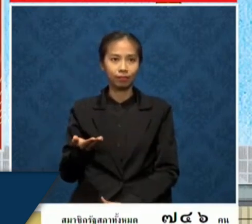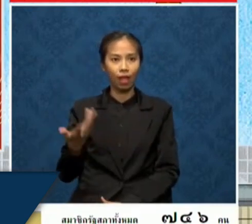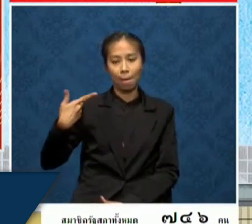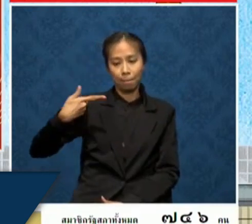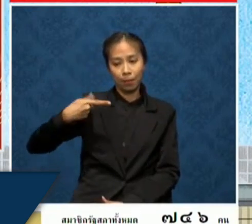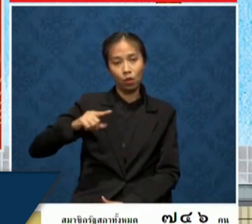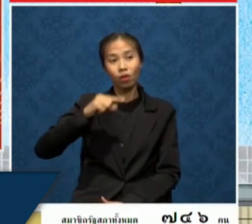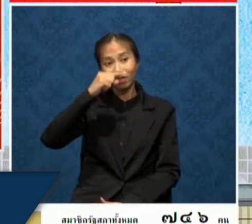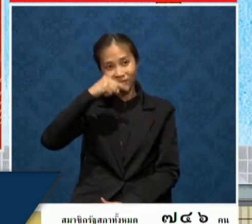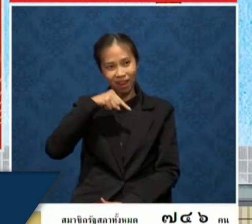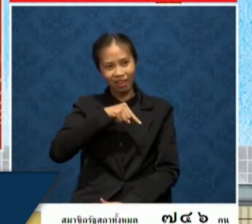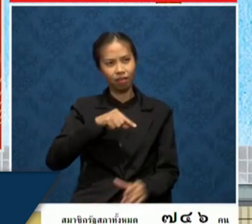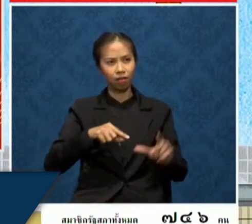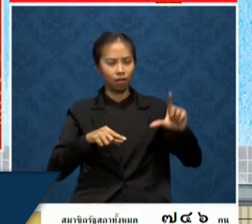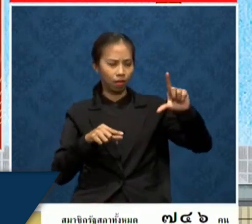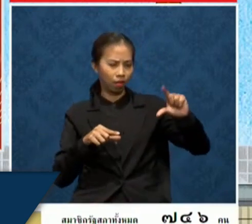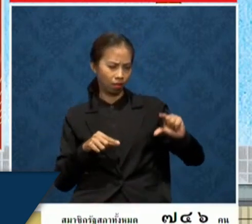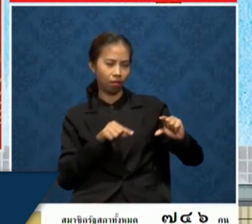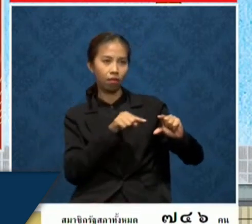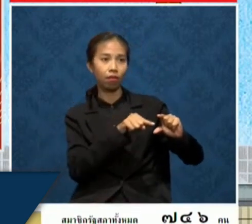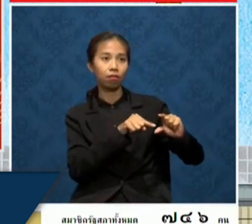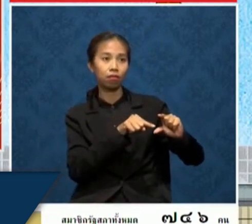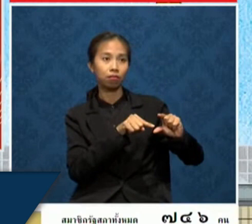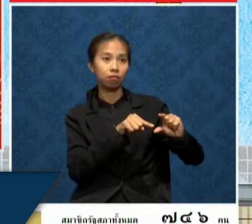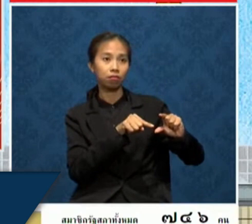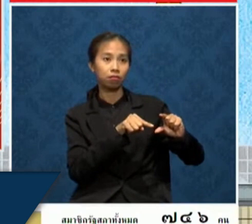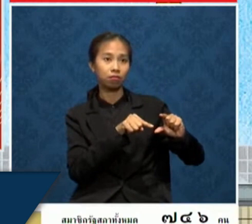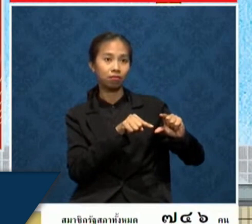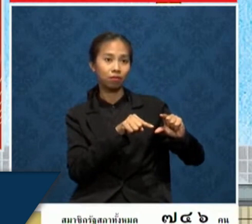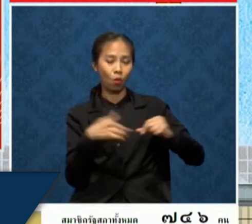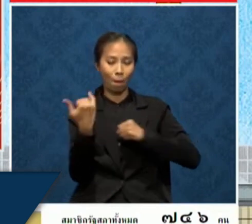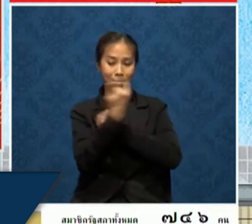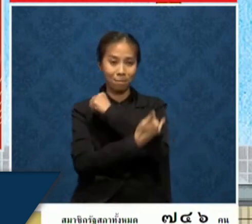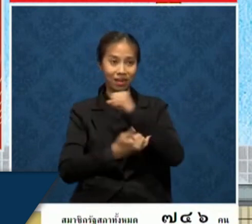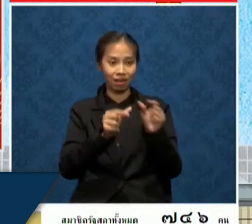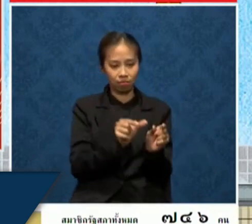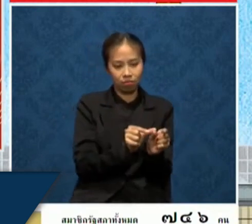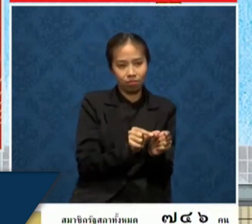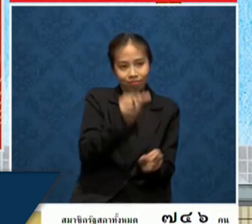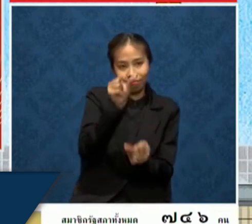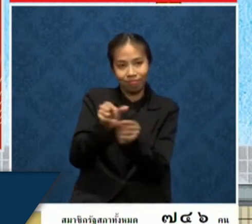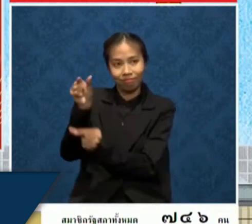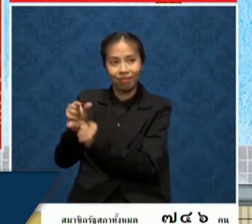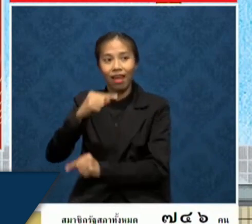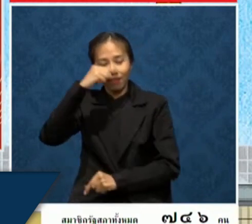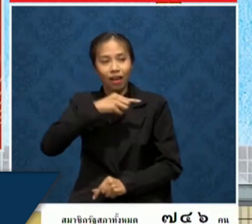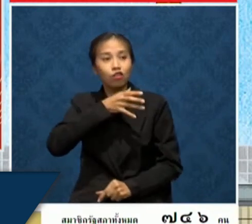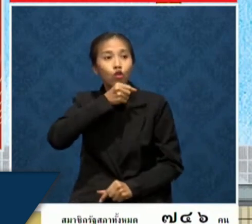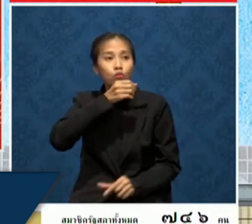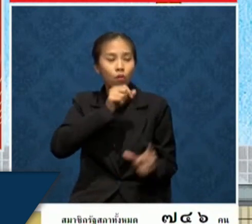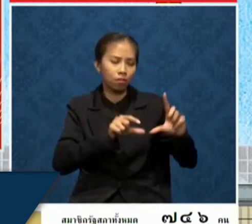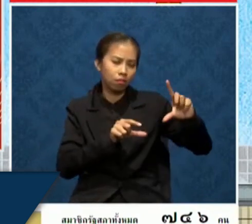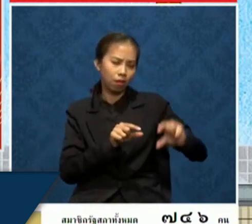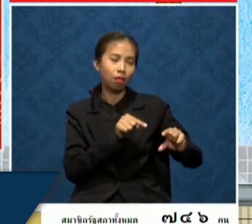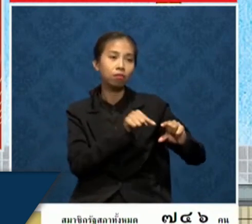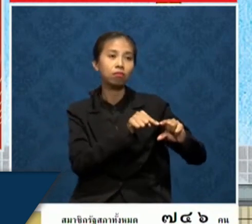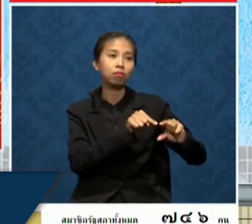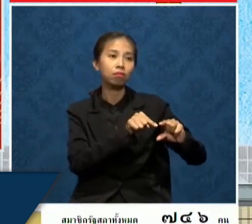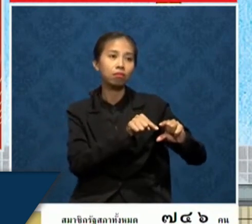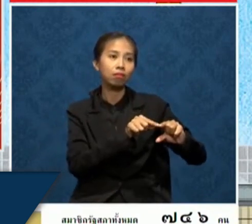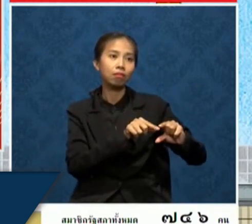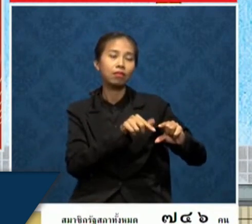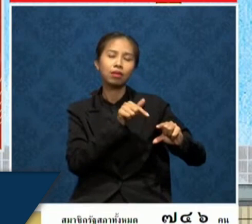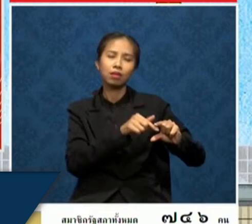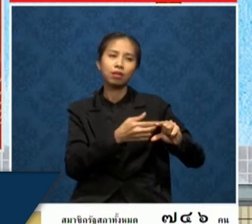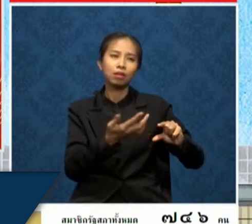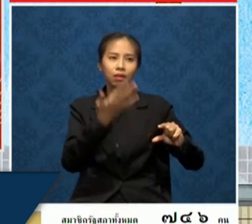FTA ของไทยค่อนข้างต่ำกว่าประเทศอื่นๆเฉลี่ยเพียง 30% ของการส่งออกนั่นหมายความ